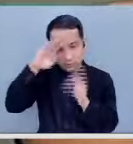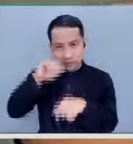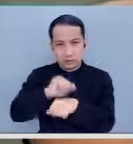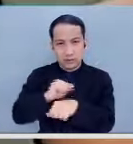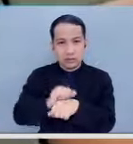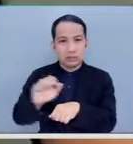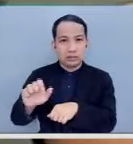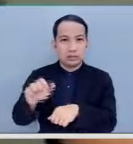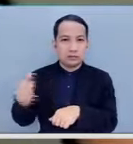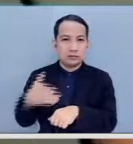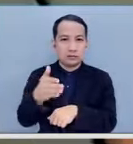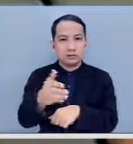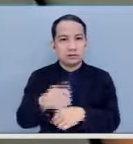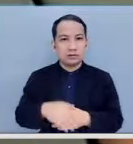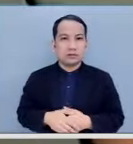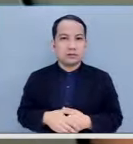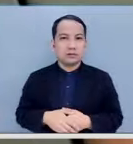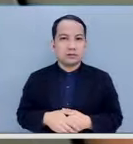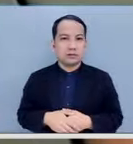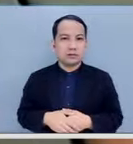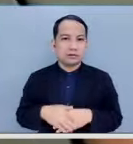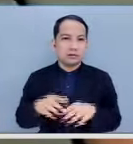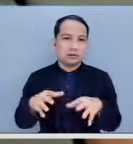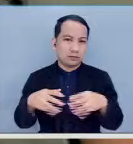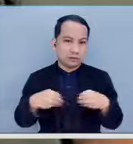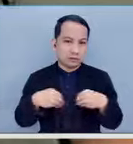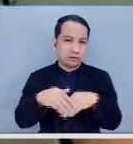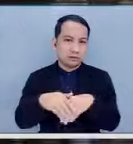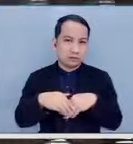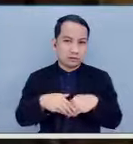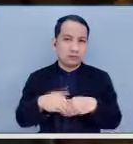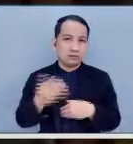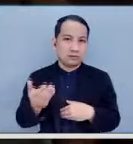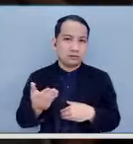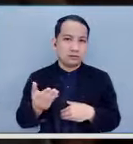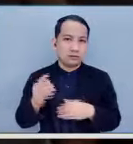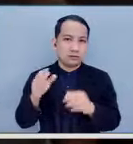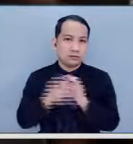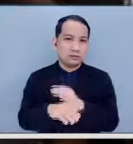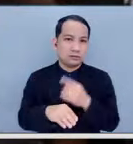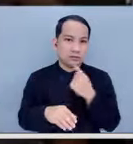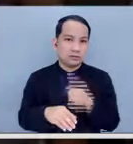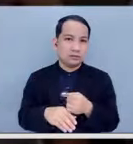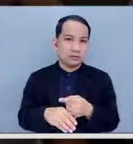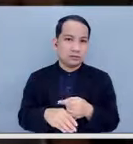mangingisda. Agad namang umami ng suspect sa ginawang krimen. Ginawa po sinakta kasi